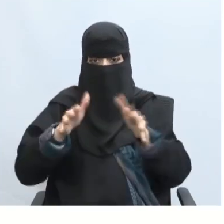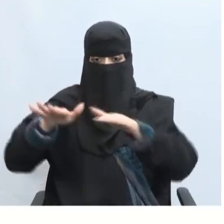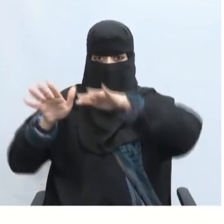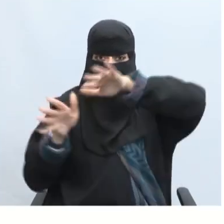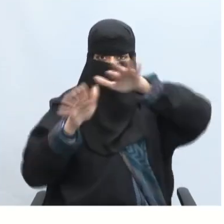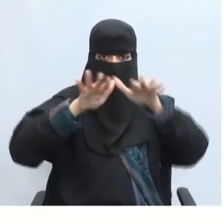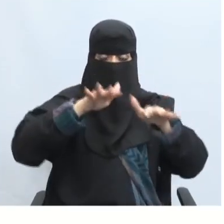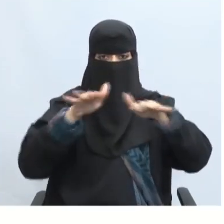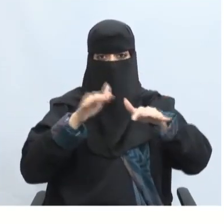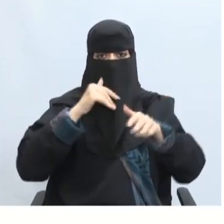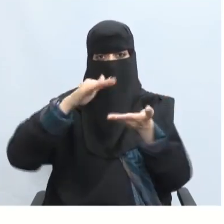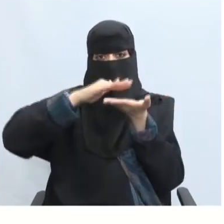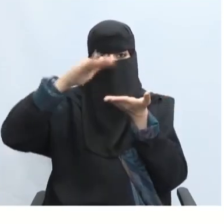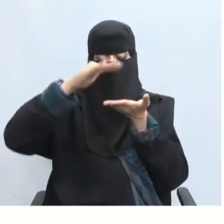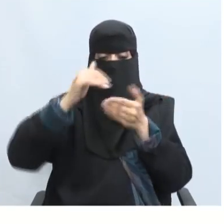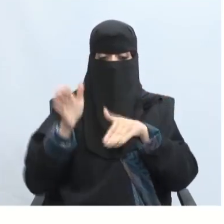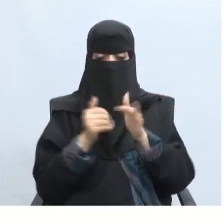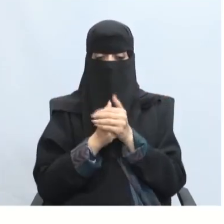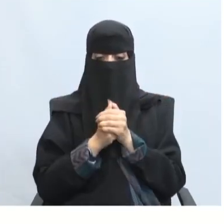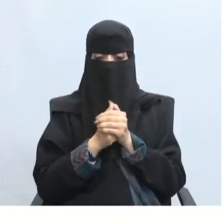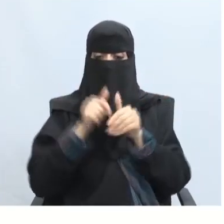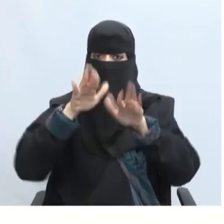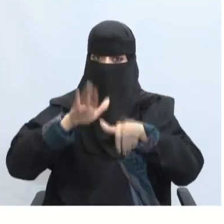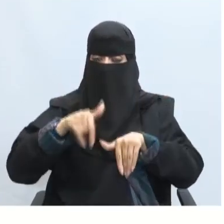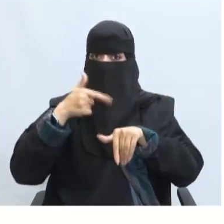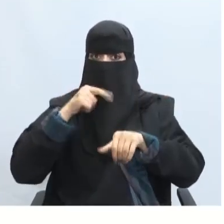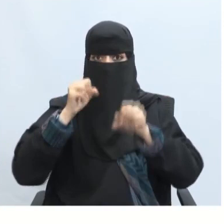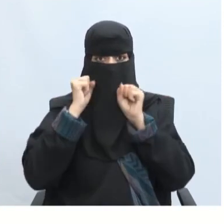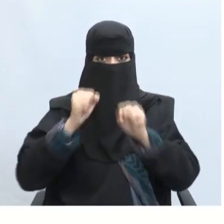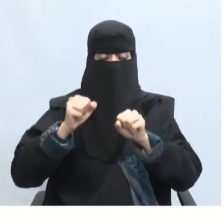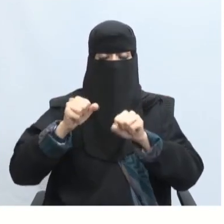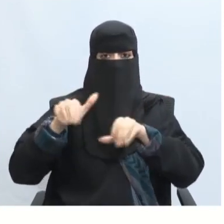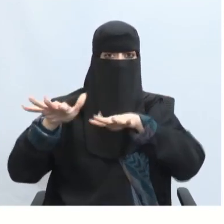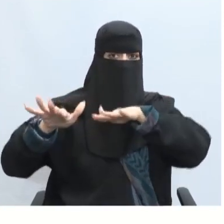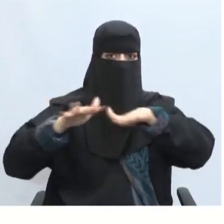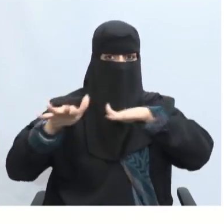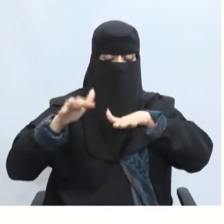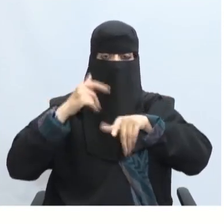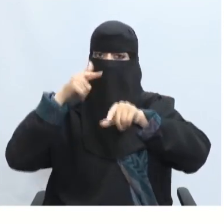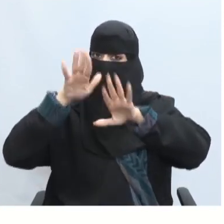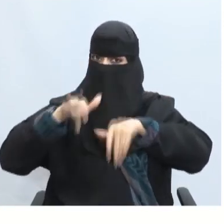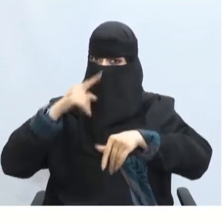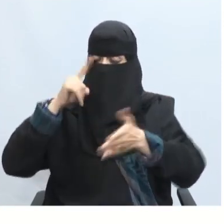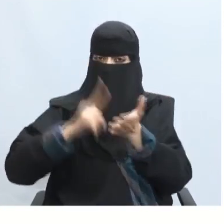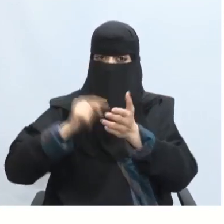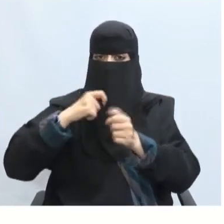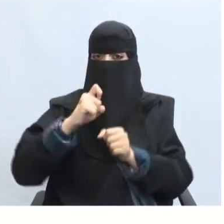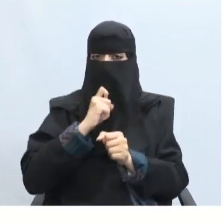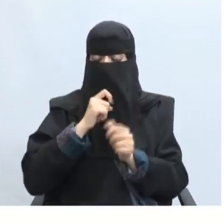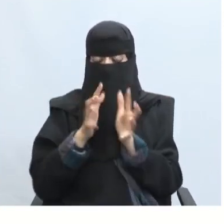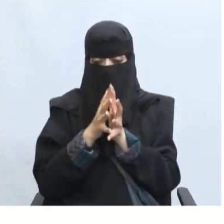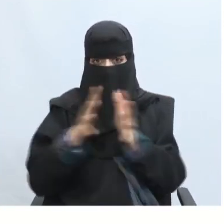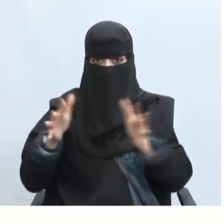الزلزاليه السطحيه ايضا في شده الزلزال اعزائي الطلبه ذكرنا بانه يضعف حجم